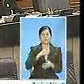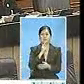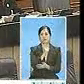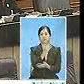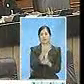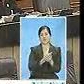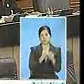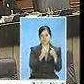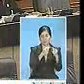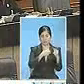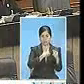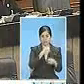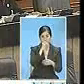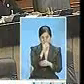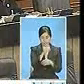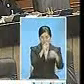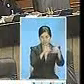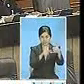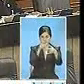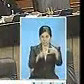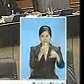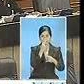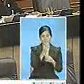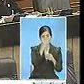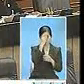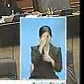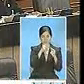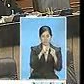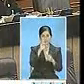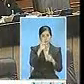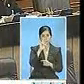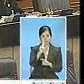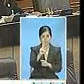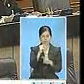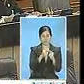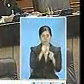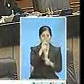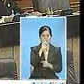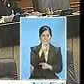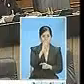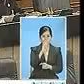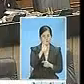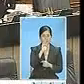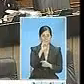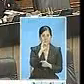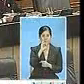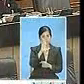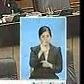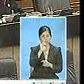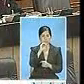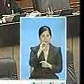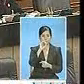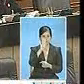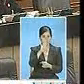แต่อยากจะบอกว่าหลายท่านครับถ้าไปดูหน้า72ผมไม่เอ่ยชื่อก็ได้นะครับหน้า74หน้า75หน้า84หน้า90